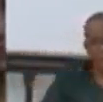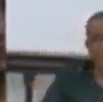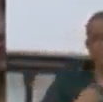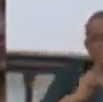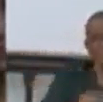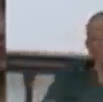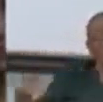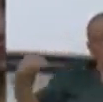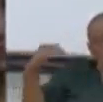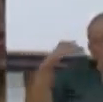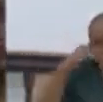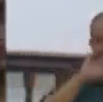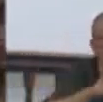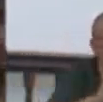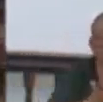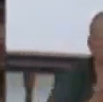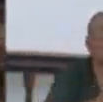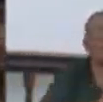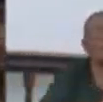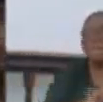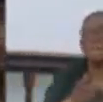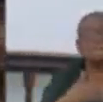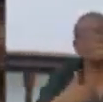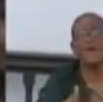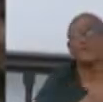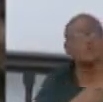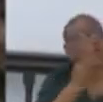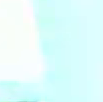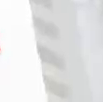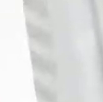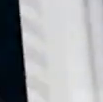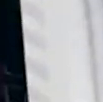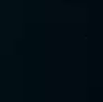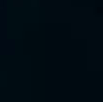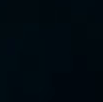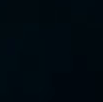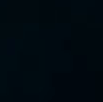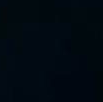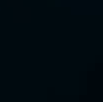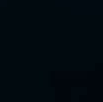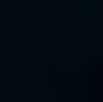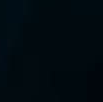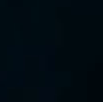sorgutu taki ala deisani def chisi Chimbung kopu.